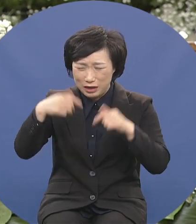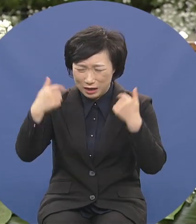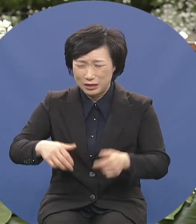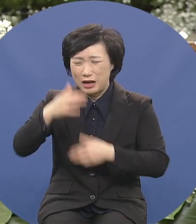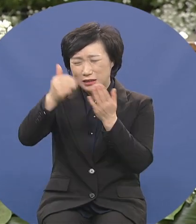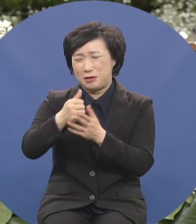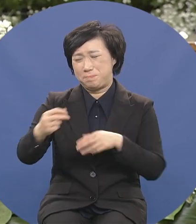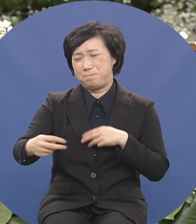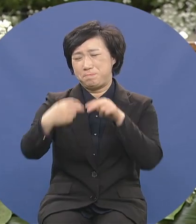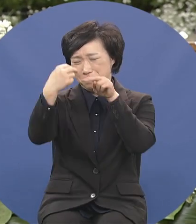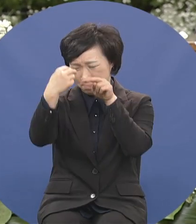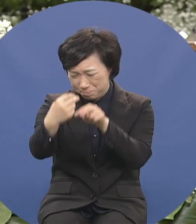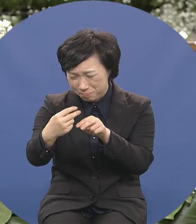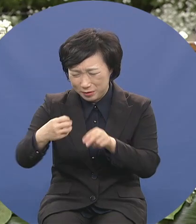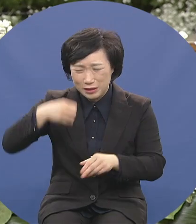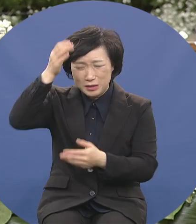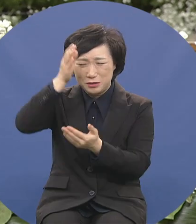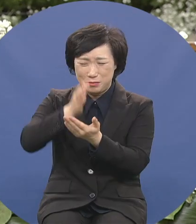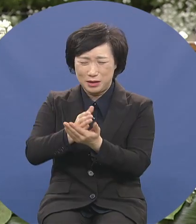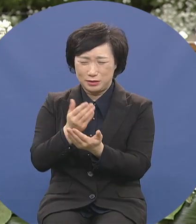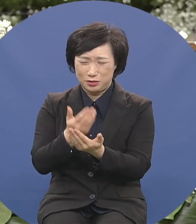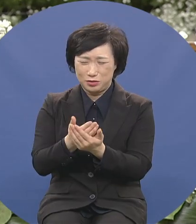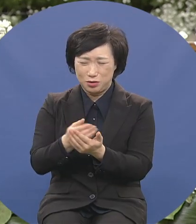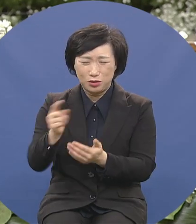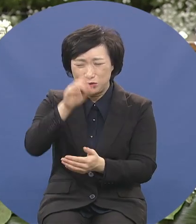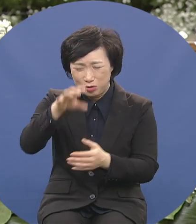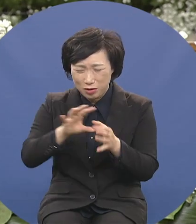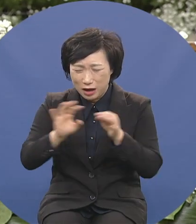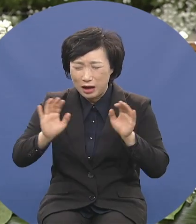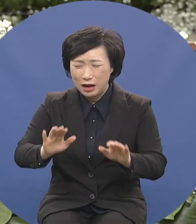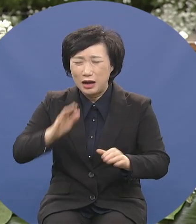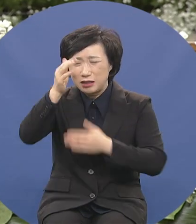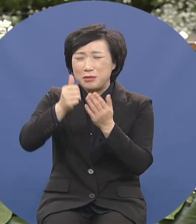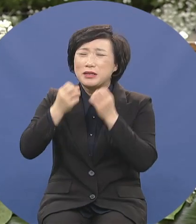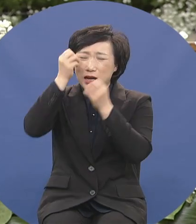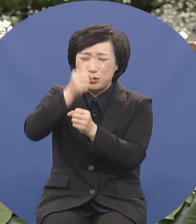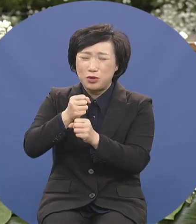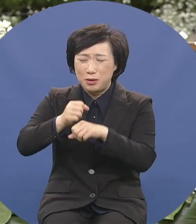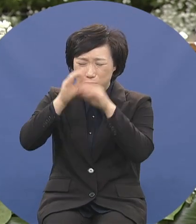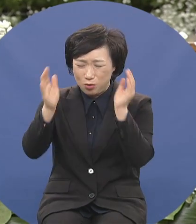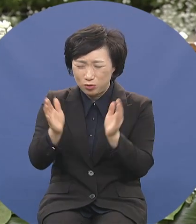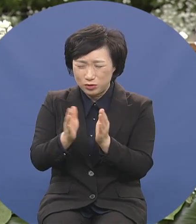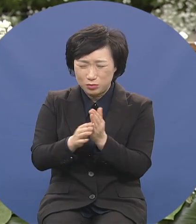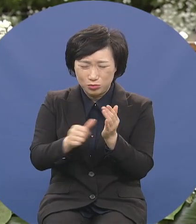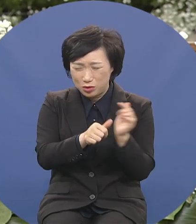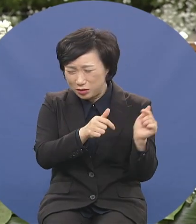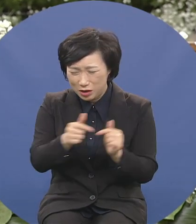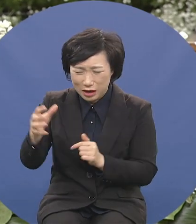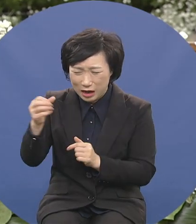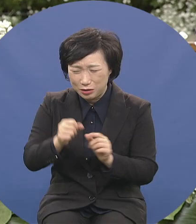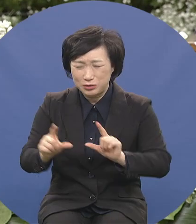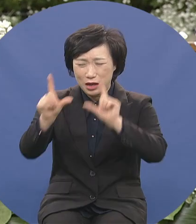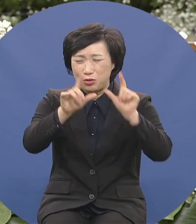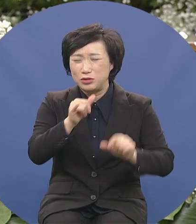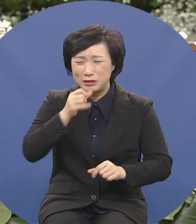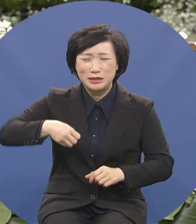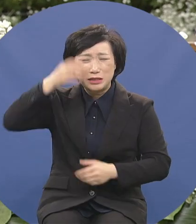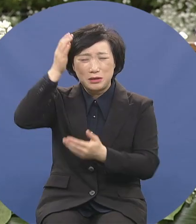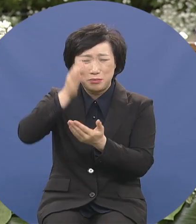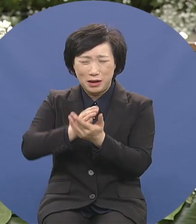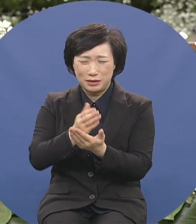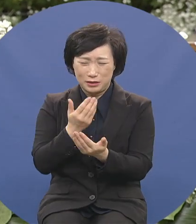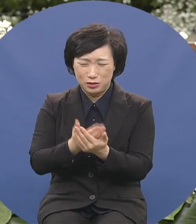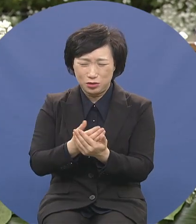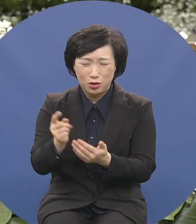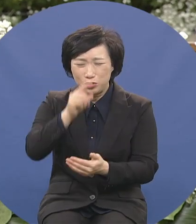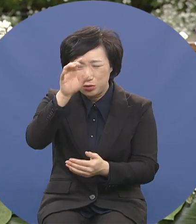하옵소서. 어디에 있든지 하나님이 주신 창조하신 모든 만물로 살고 있음을 잊지 말게 하시고 어디에 있든지 주님의